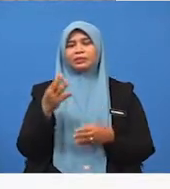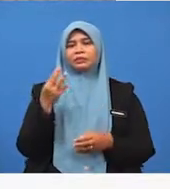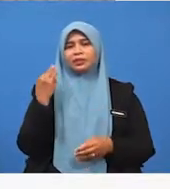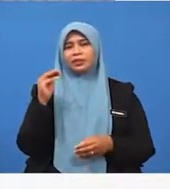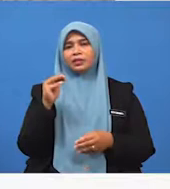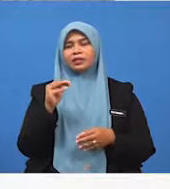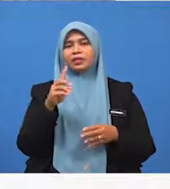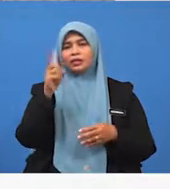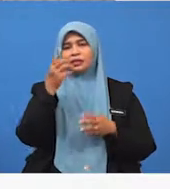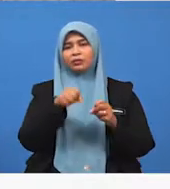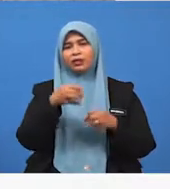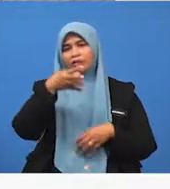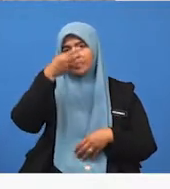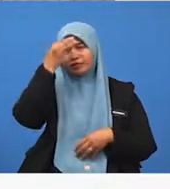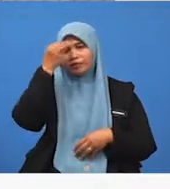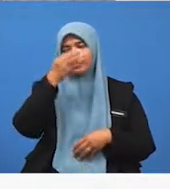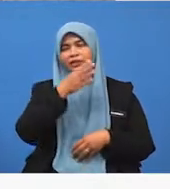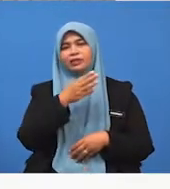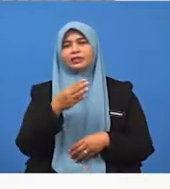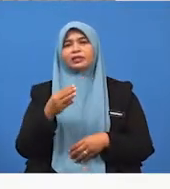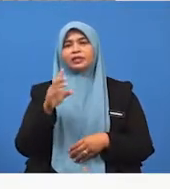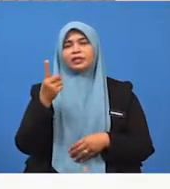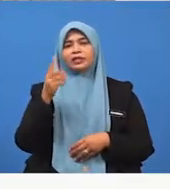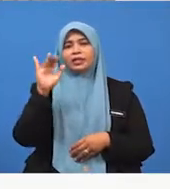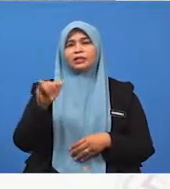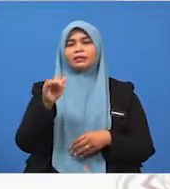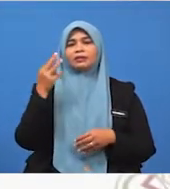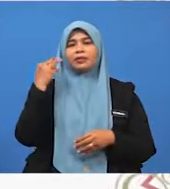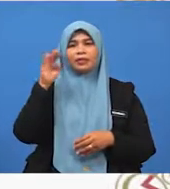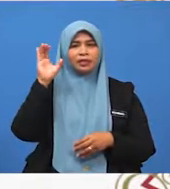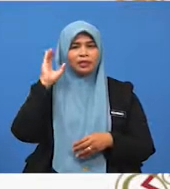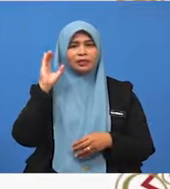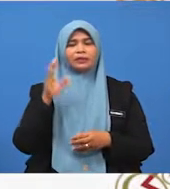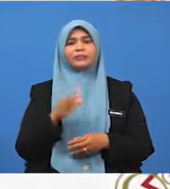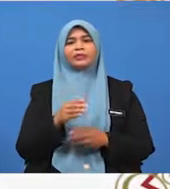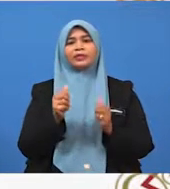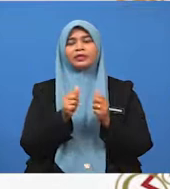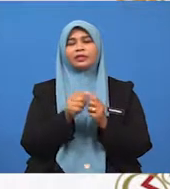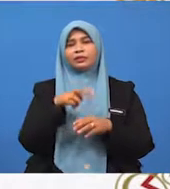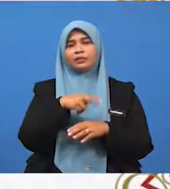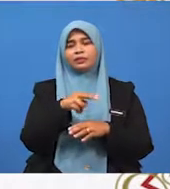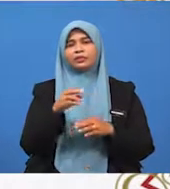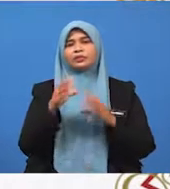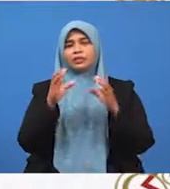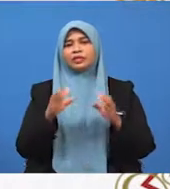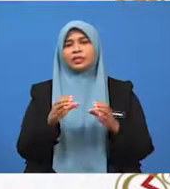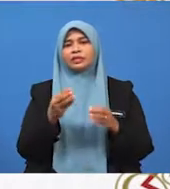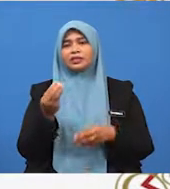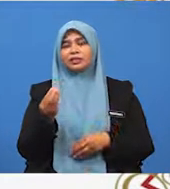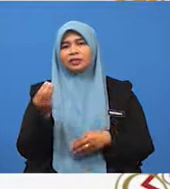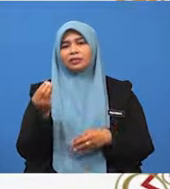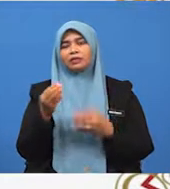mereka untuk menghafaz Al-Quran. Ini jelas seperti dinyatakan dalam Al-Quran.